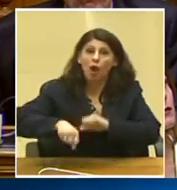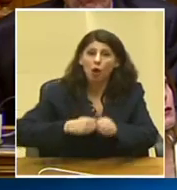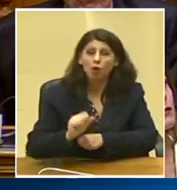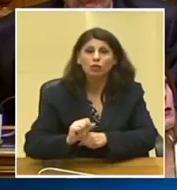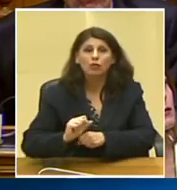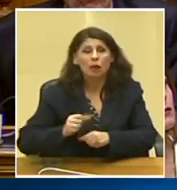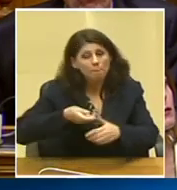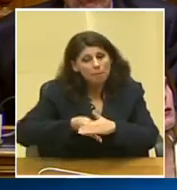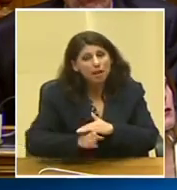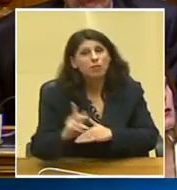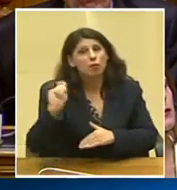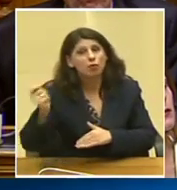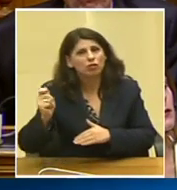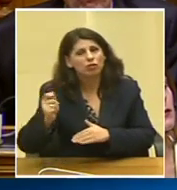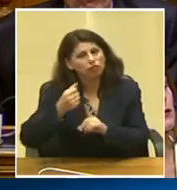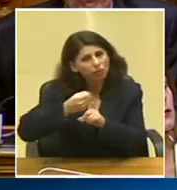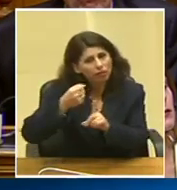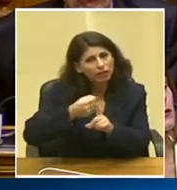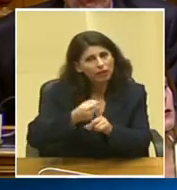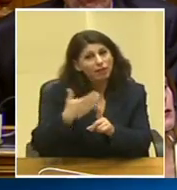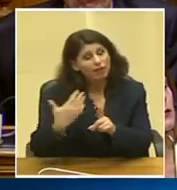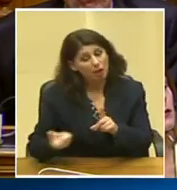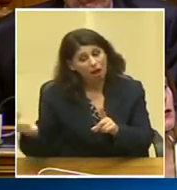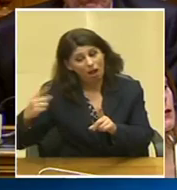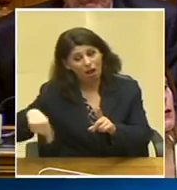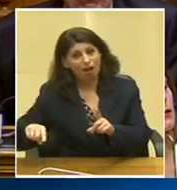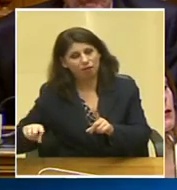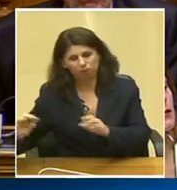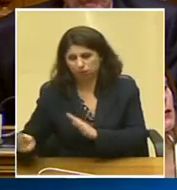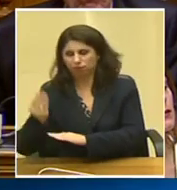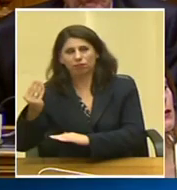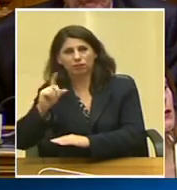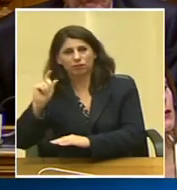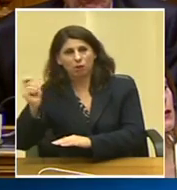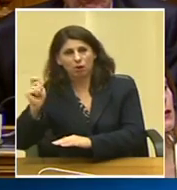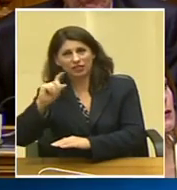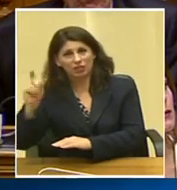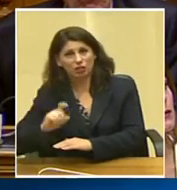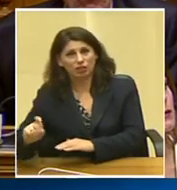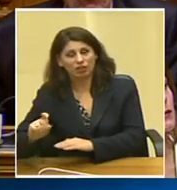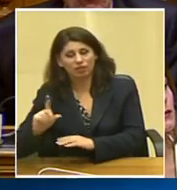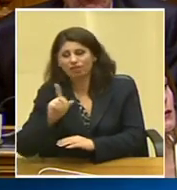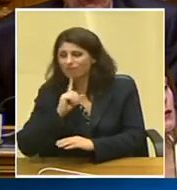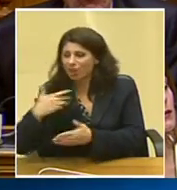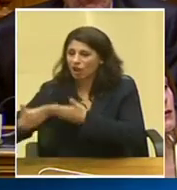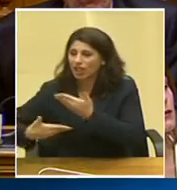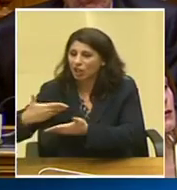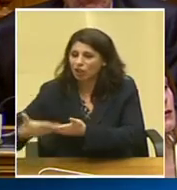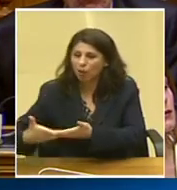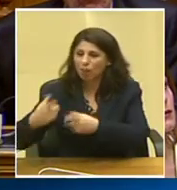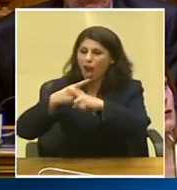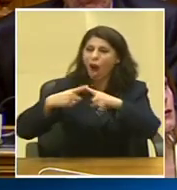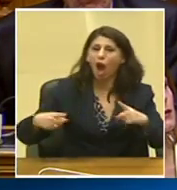πολιτικές διεκδικήσεις. Και υπάρχουν και άλλοι που βρέθηκαν στην πολιτική ζωή ως κληρονόμοι με τις χορηγίες